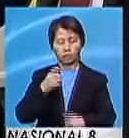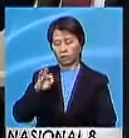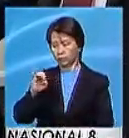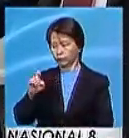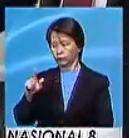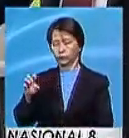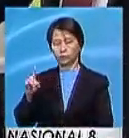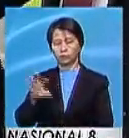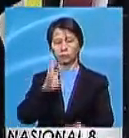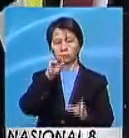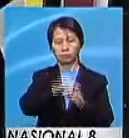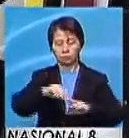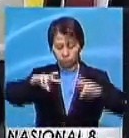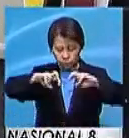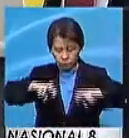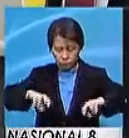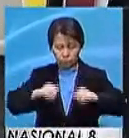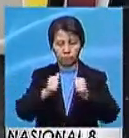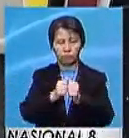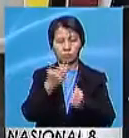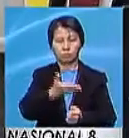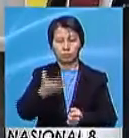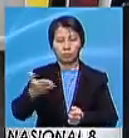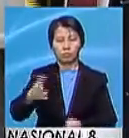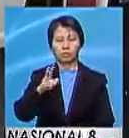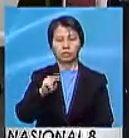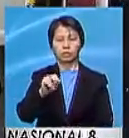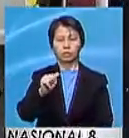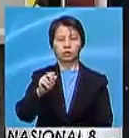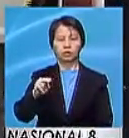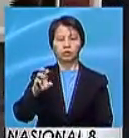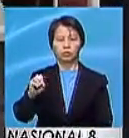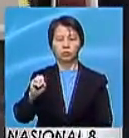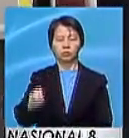serta dalam penyelidikan penghasilan bahan-bahan nano.